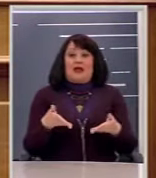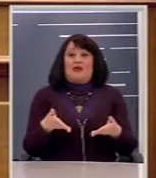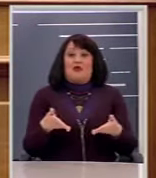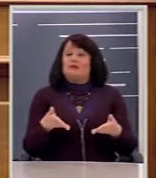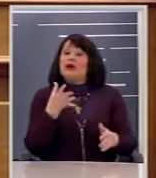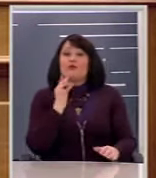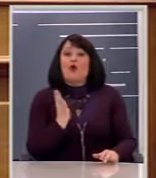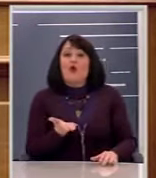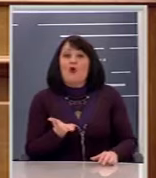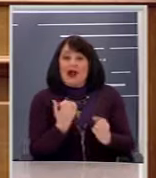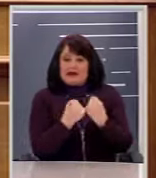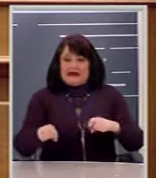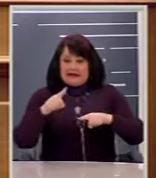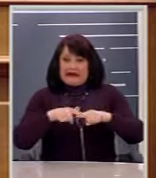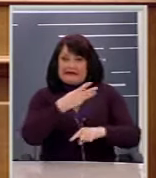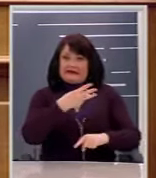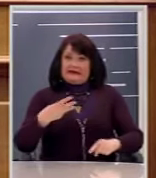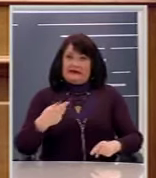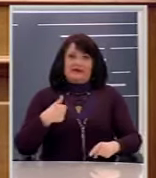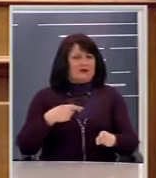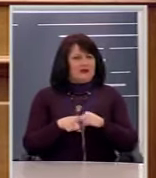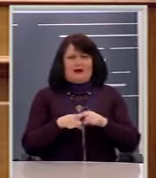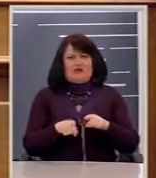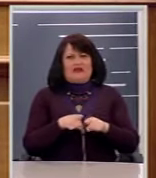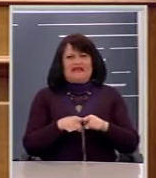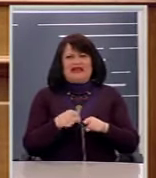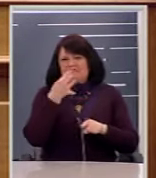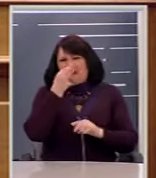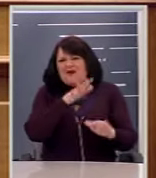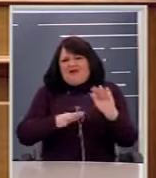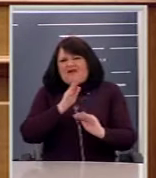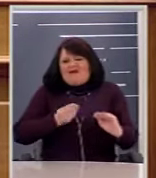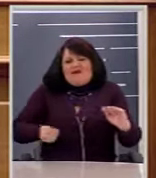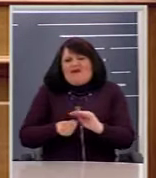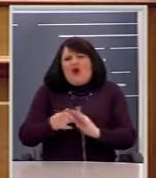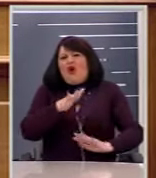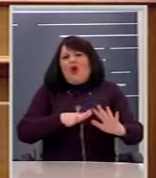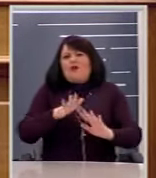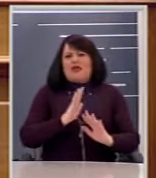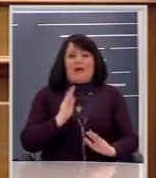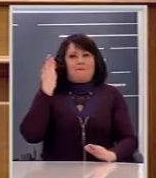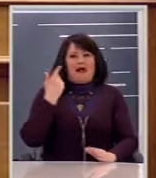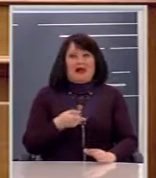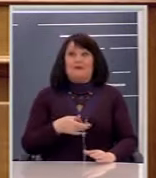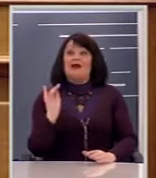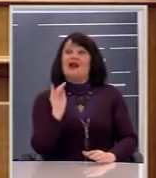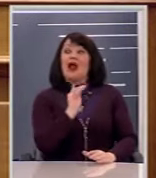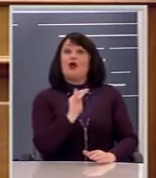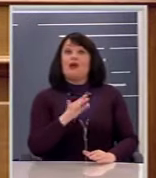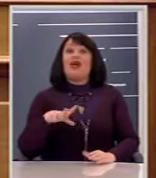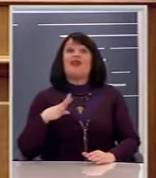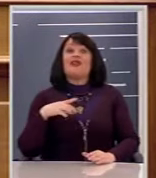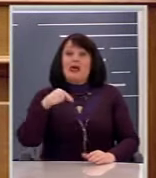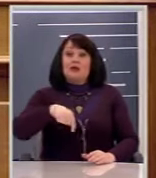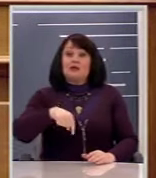ακριβώς ούτε ο ΣΥΡΙΖΑ ούτε οι ανεξάρτητοι Έλληνες έχουμε καμία σχέση με αυτό το βρώμικο παρελθόν. Και καλό όποιους δεν θέλουν από τους